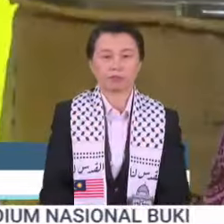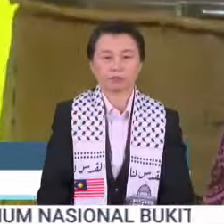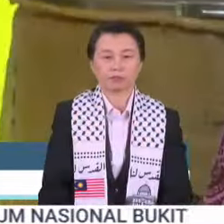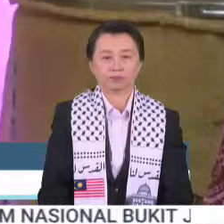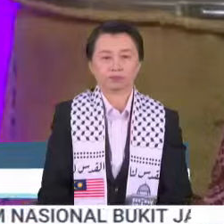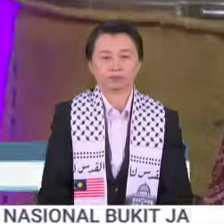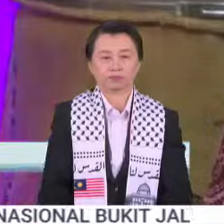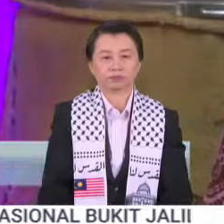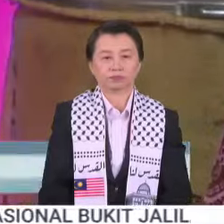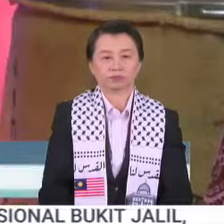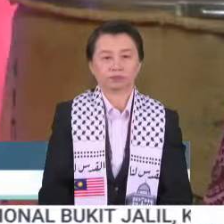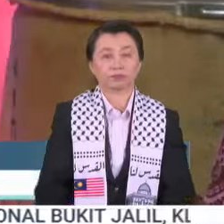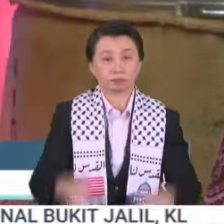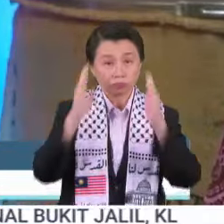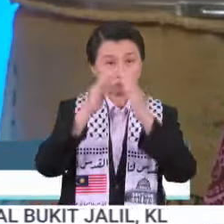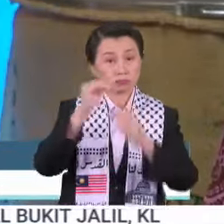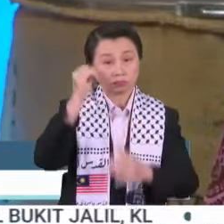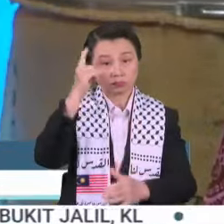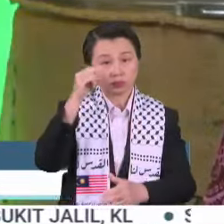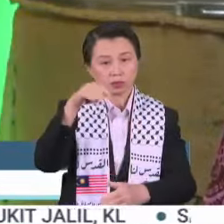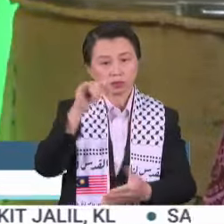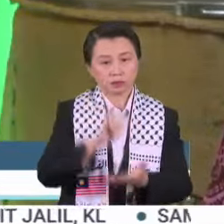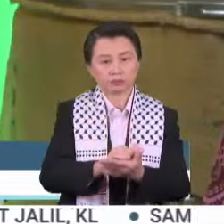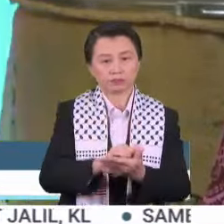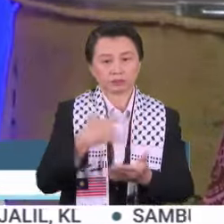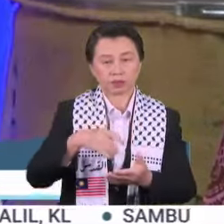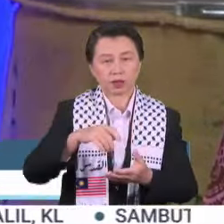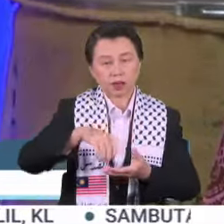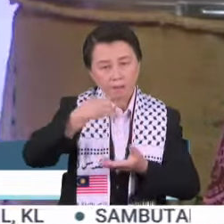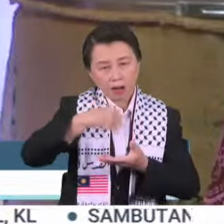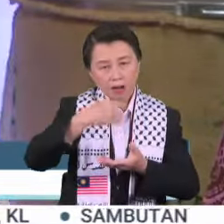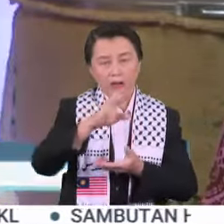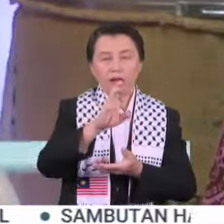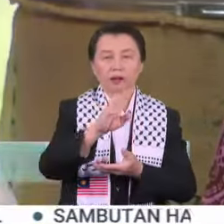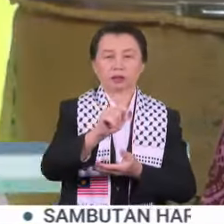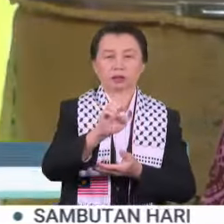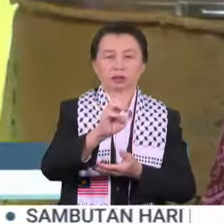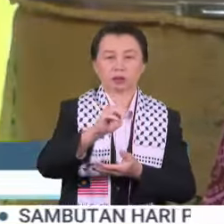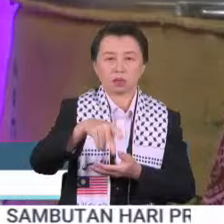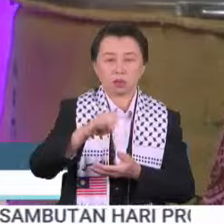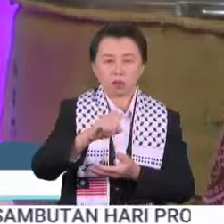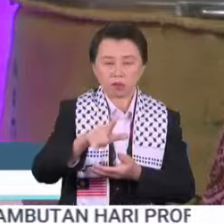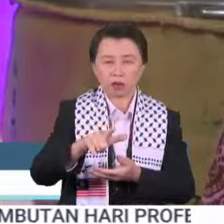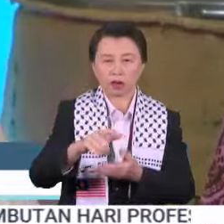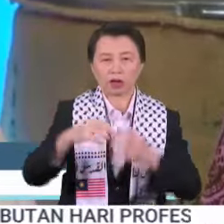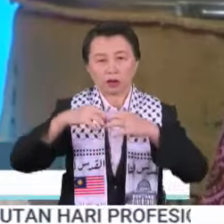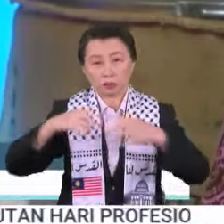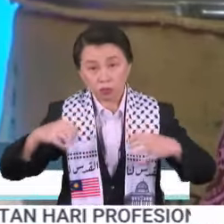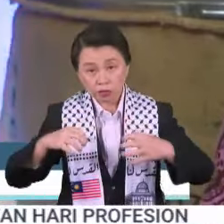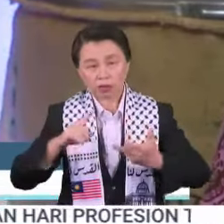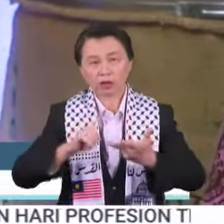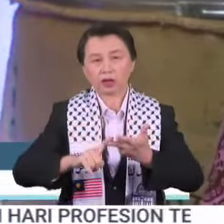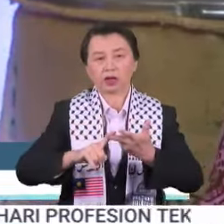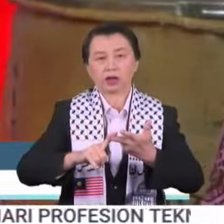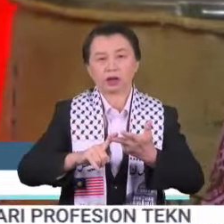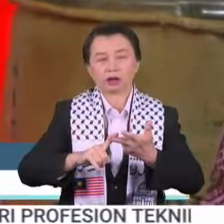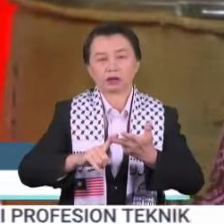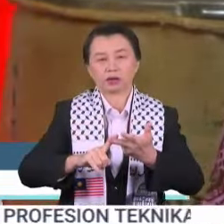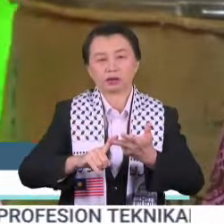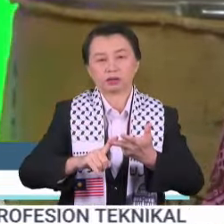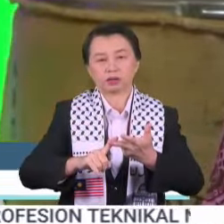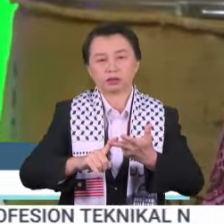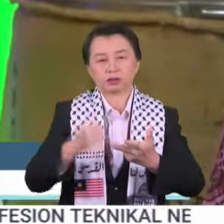Di Pahang, kalau kita sedar bahawa sebatang contoh patin tempoyak, musang king, raja puding juga merupakan makanan